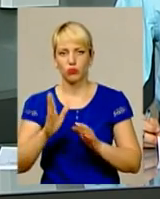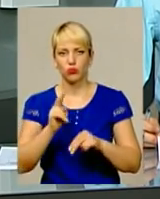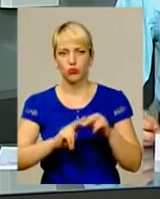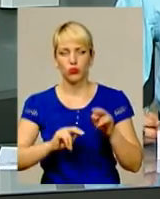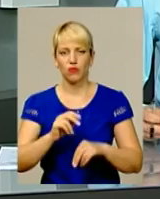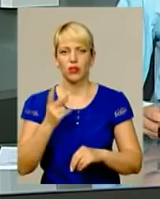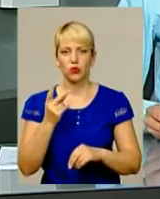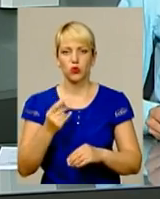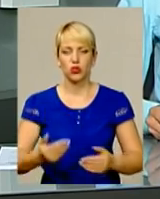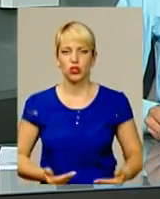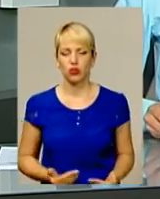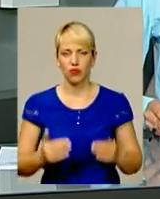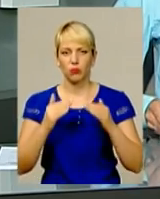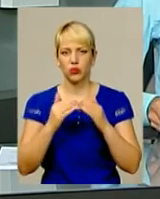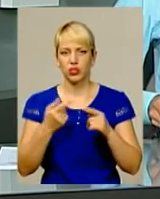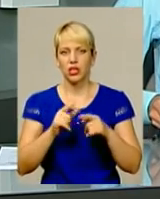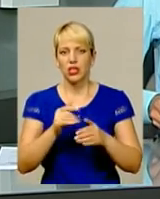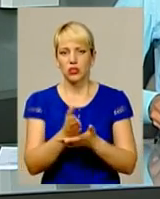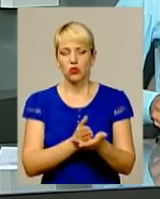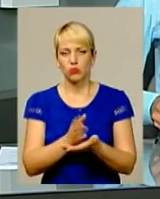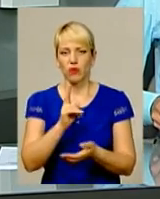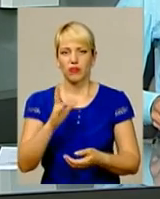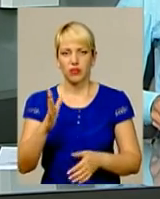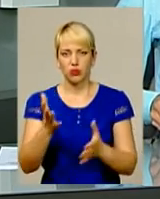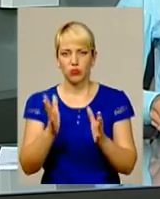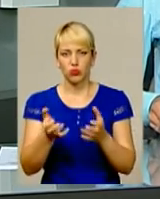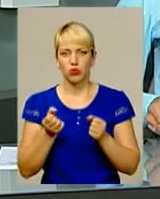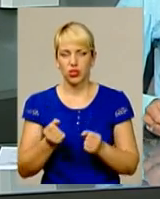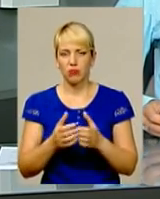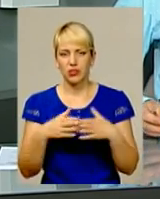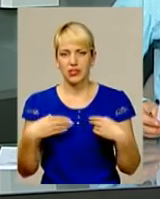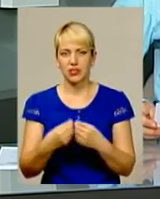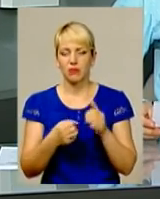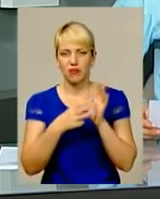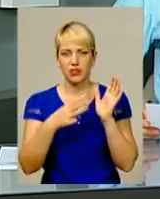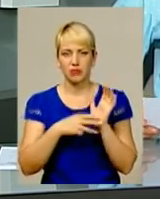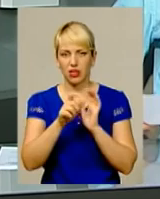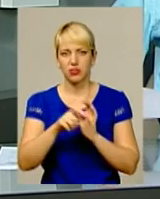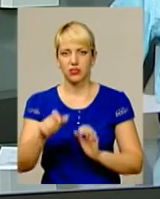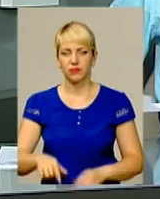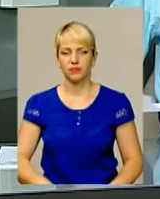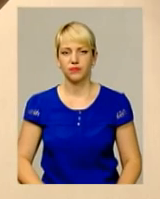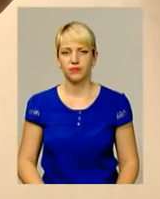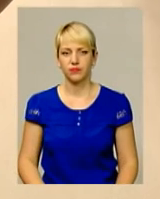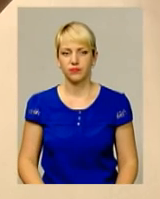вже другий житловий будинок. Службові квартири у ньому отримують сім'ї 18 бійців частини.